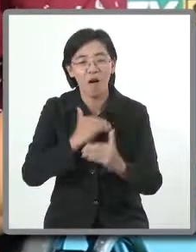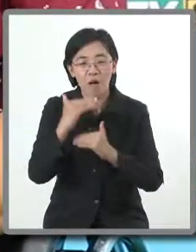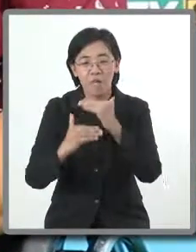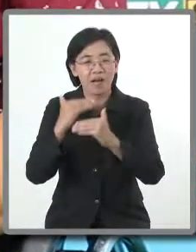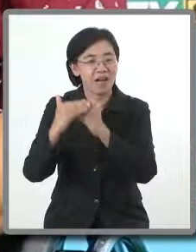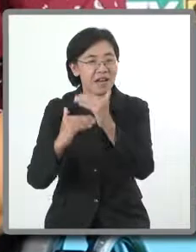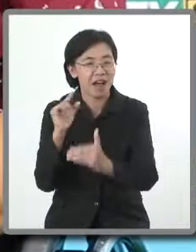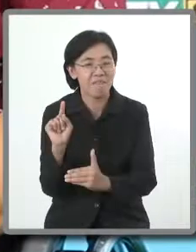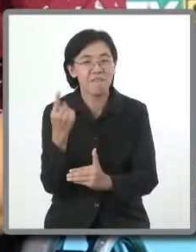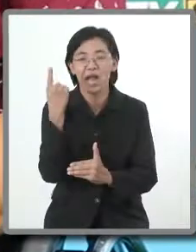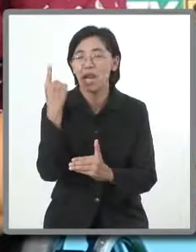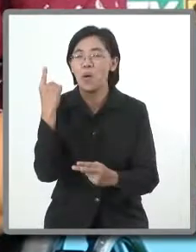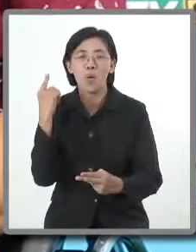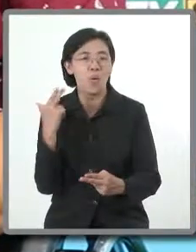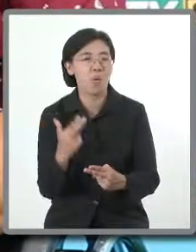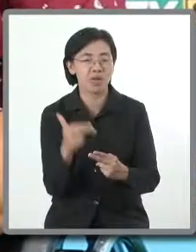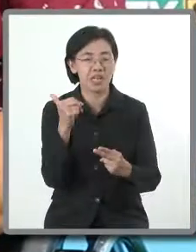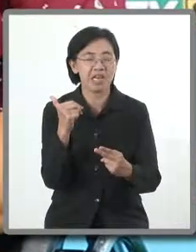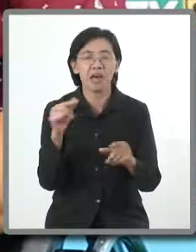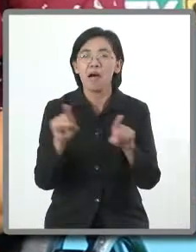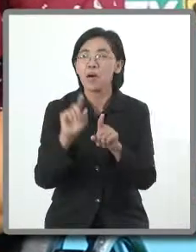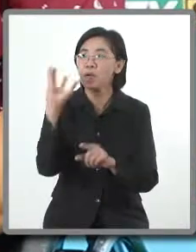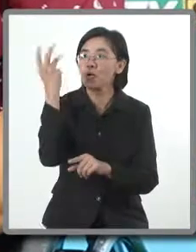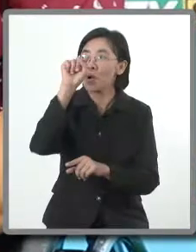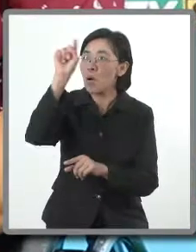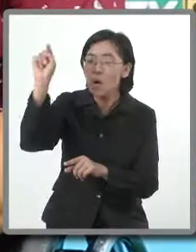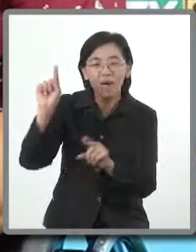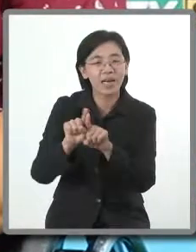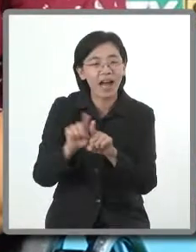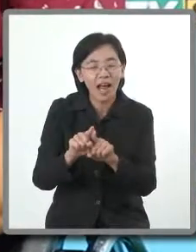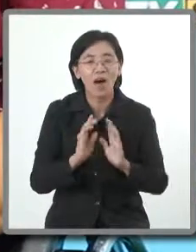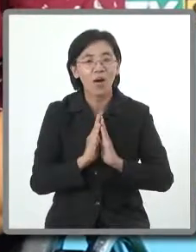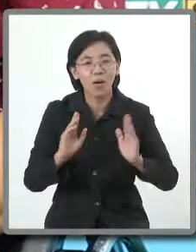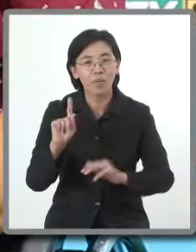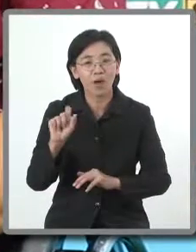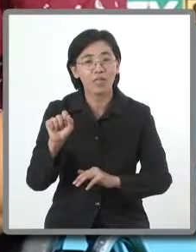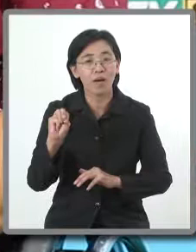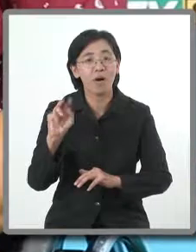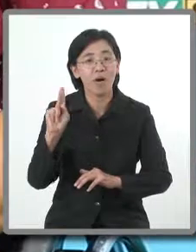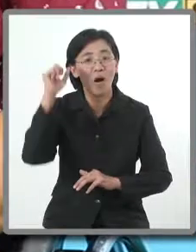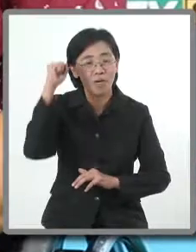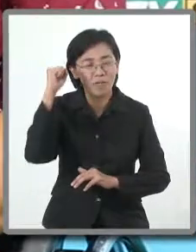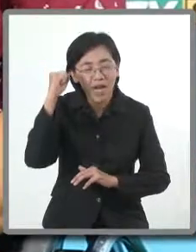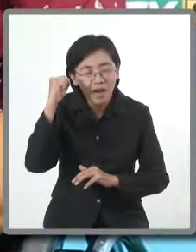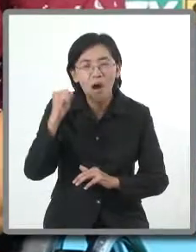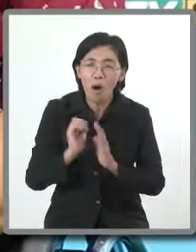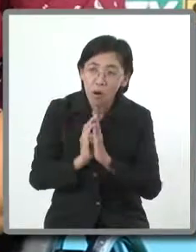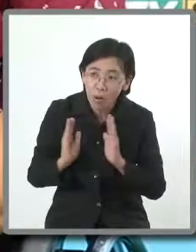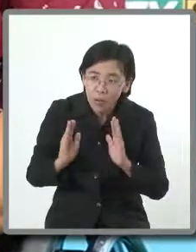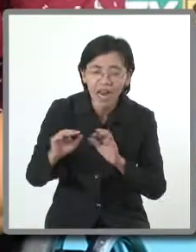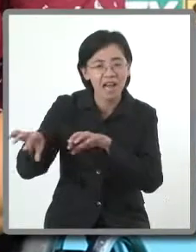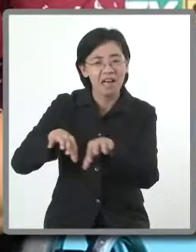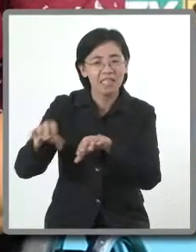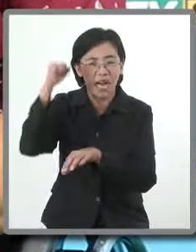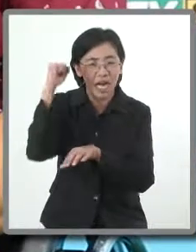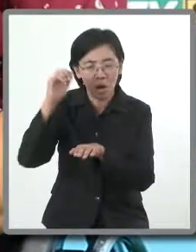ดับสากลนะครับก็ทำให้ก็ต้องขอขอบคุณขสมกนะครับที่ได้ช่วยในการจัดหารถเ